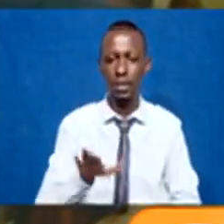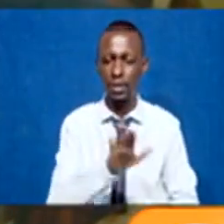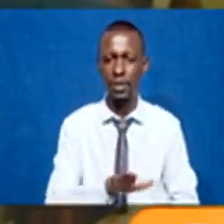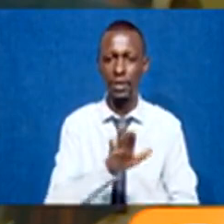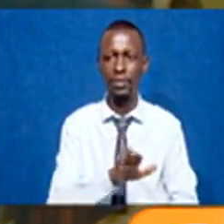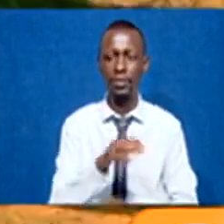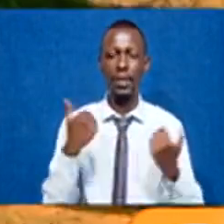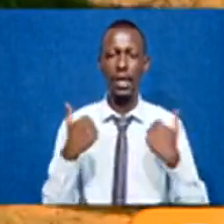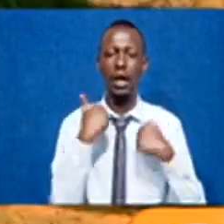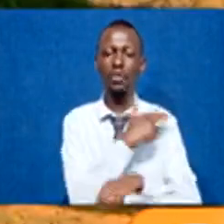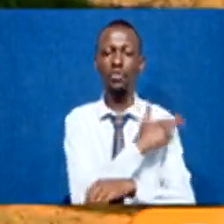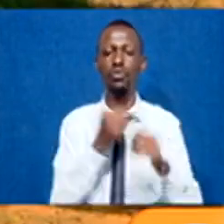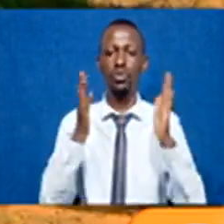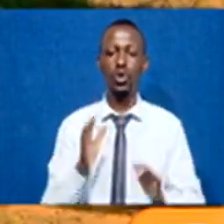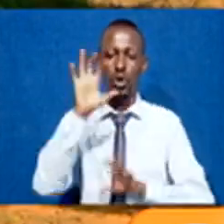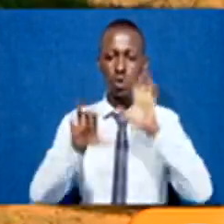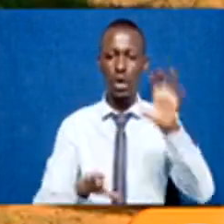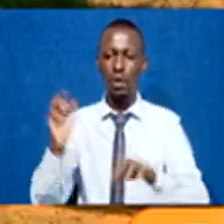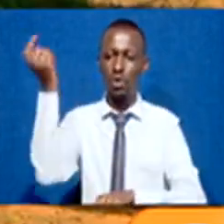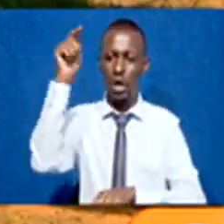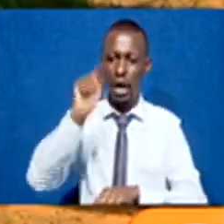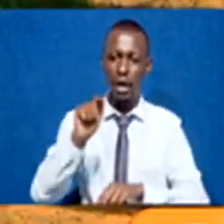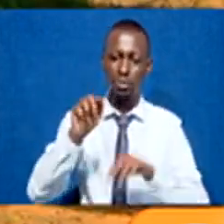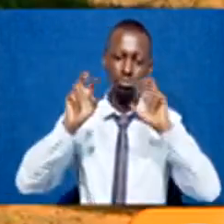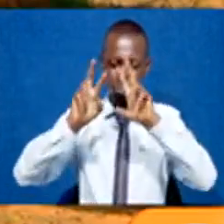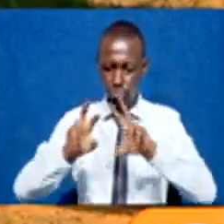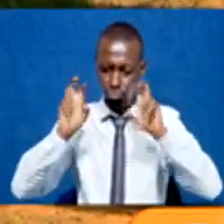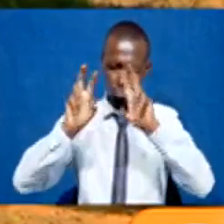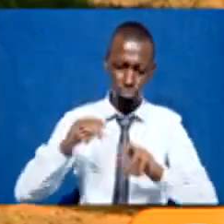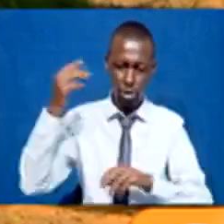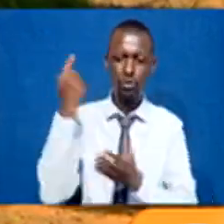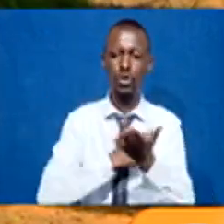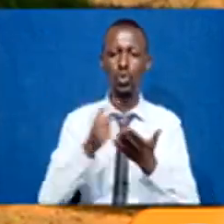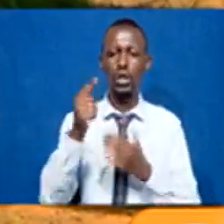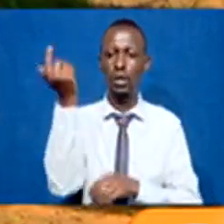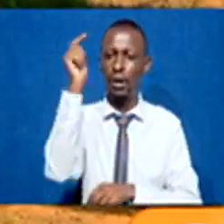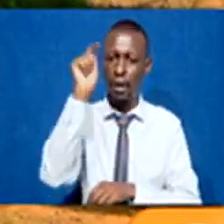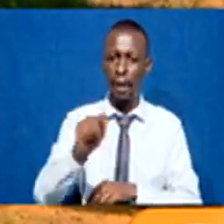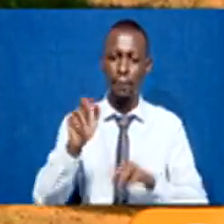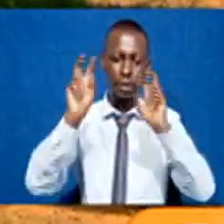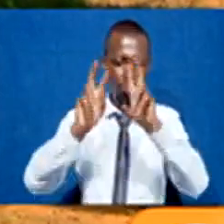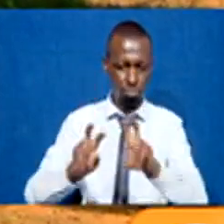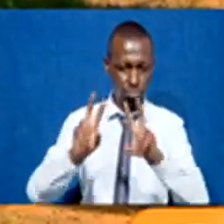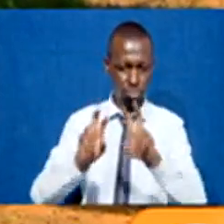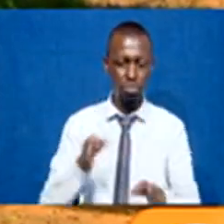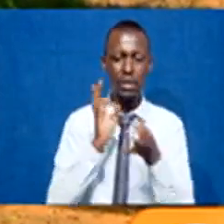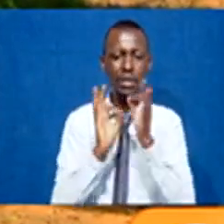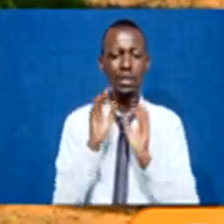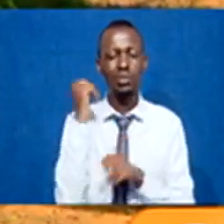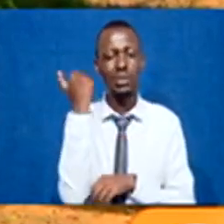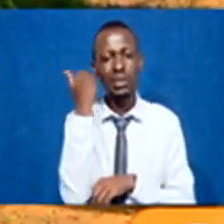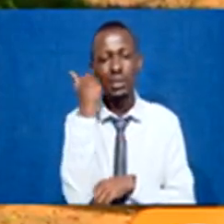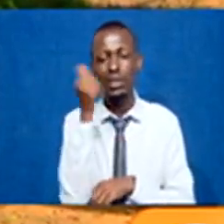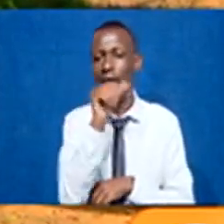daktari ya veterinary, wao wanakuja kwa assess hizi vitu. Every week wanakuja kwa assess. So kama iko ugonjwa